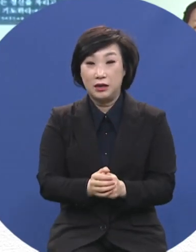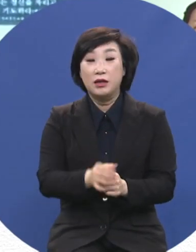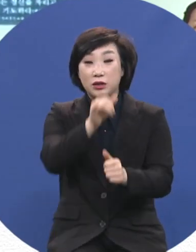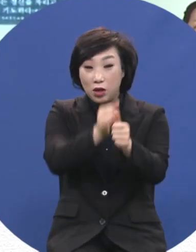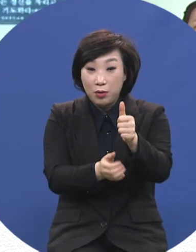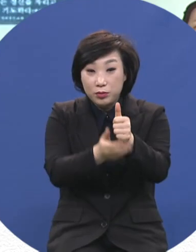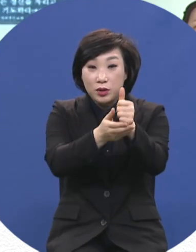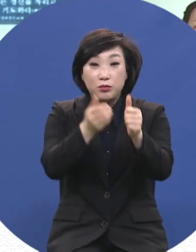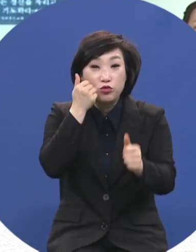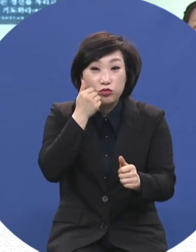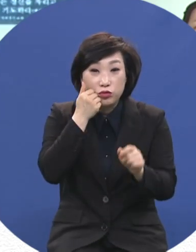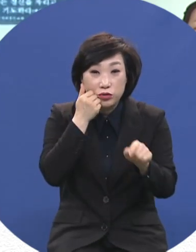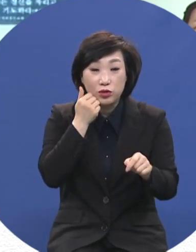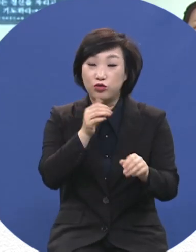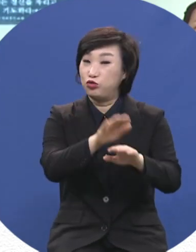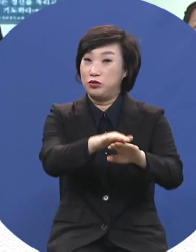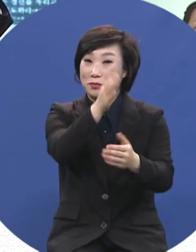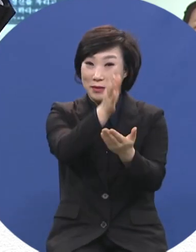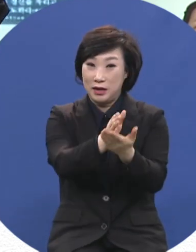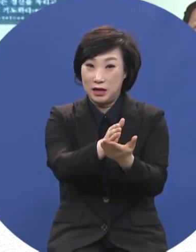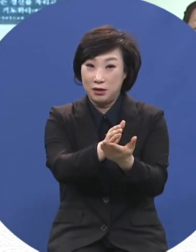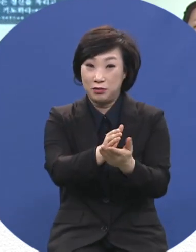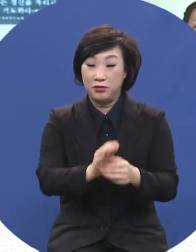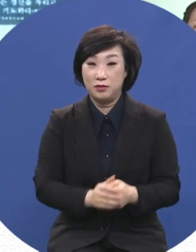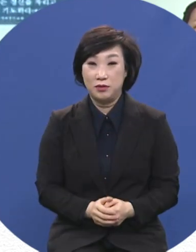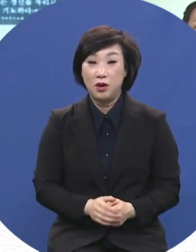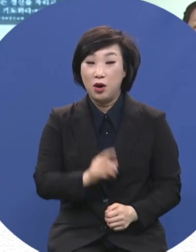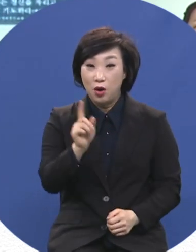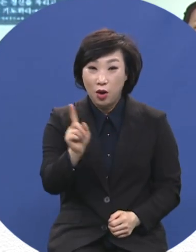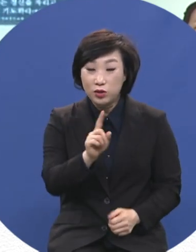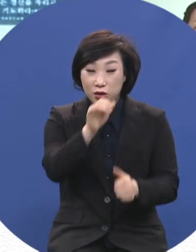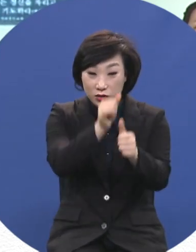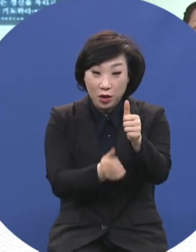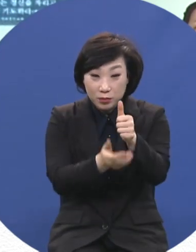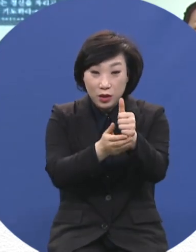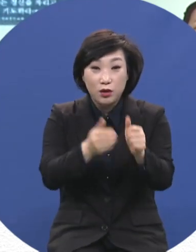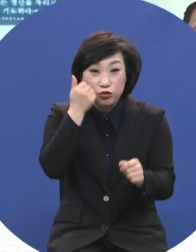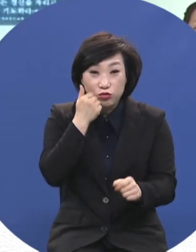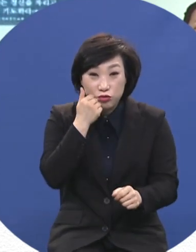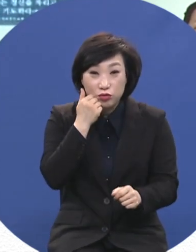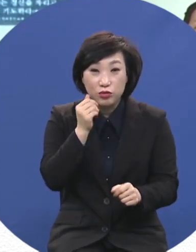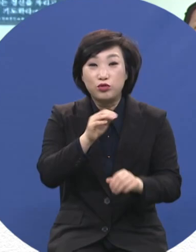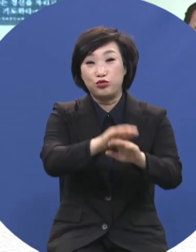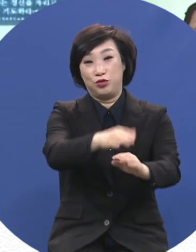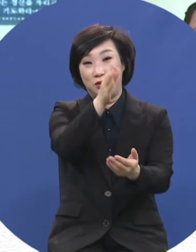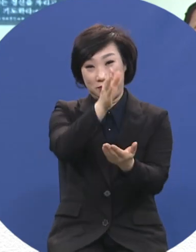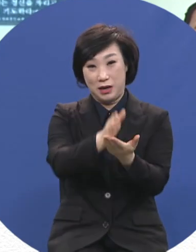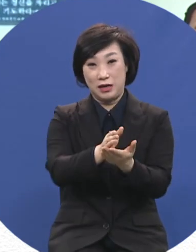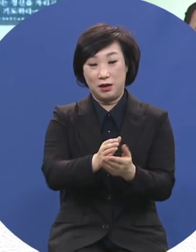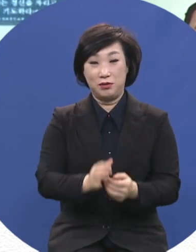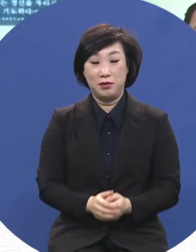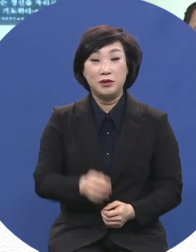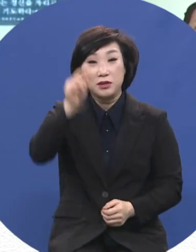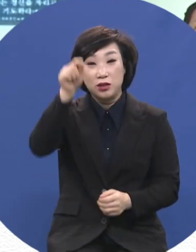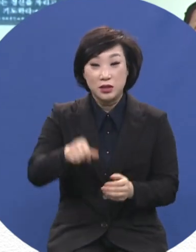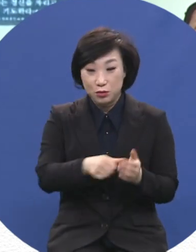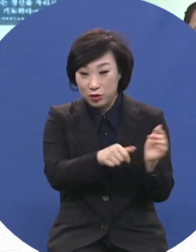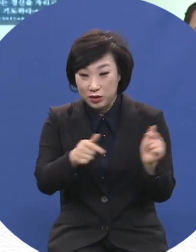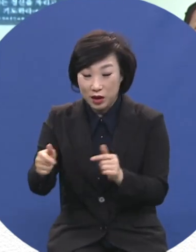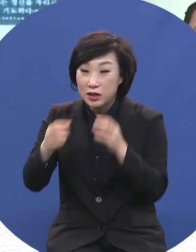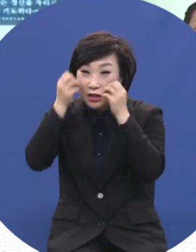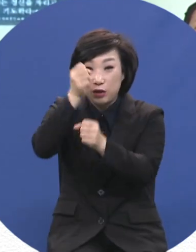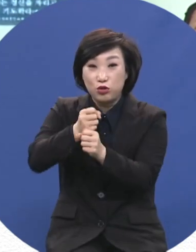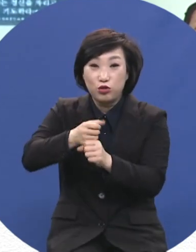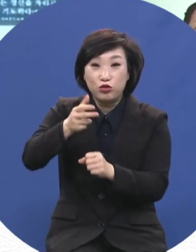섬김의 대상을 두지 말라 그 말이에요. 어떤 섬김의 대상을 두지 마라. 천지만물의